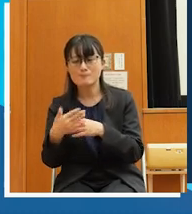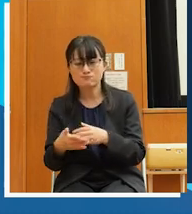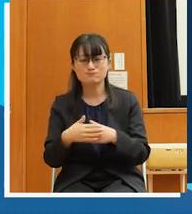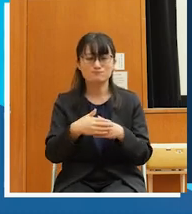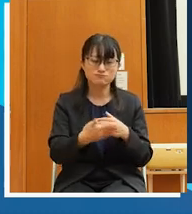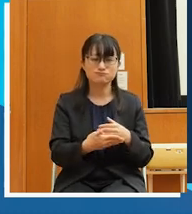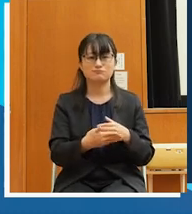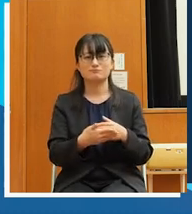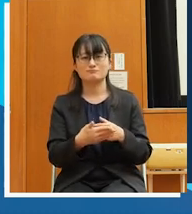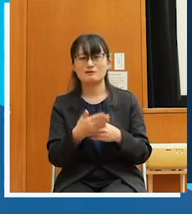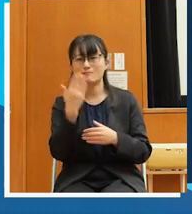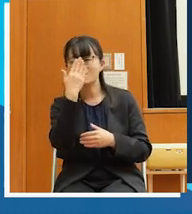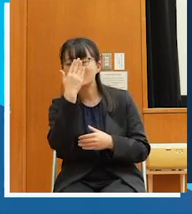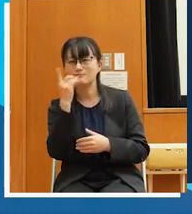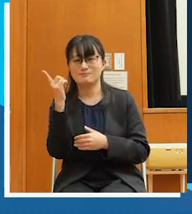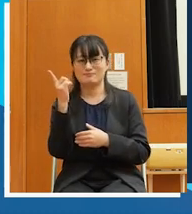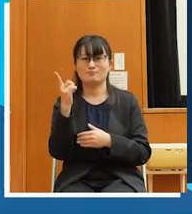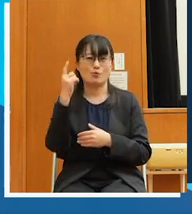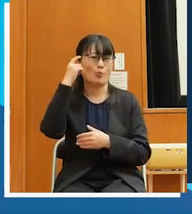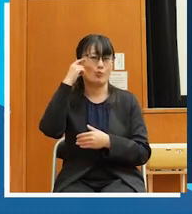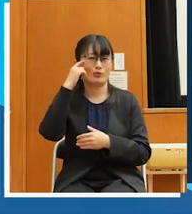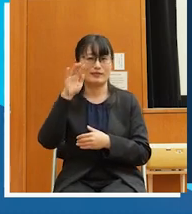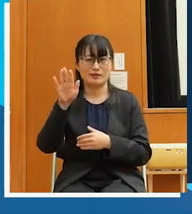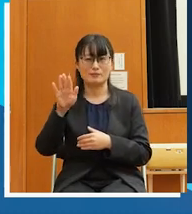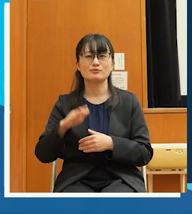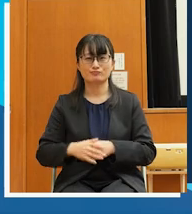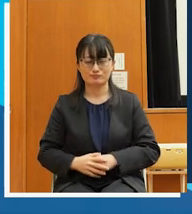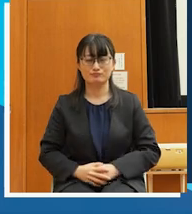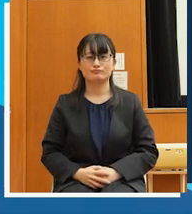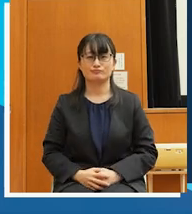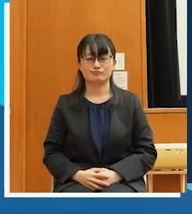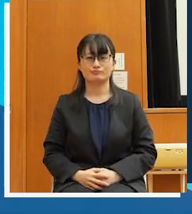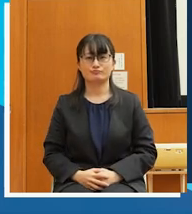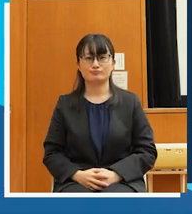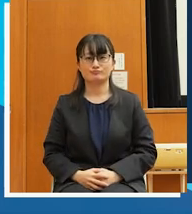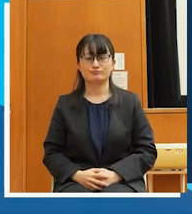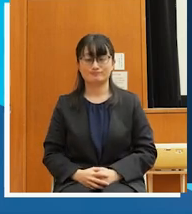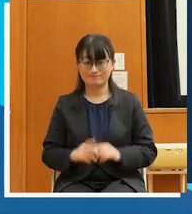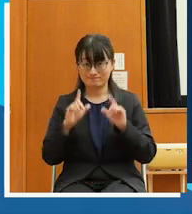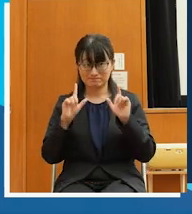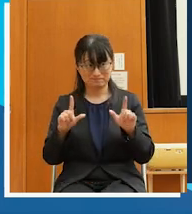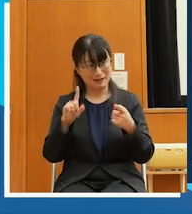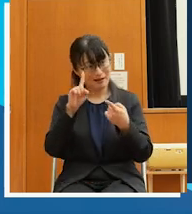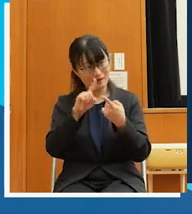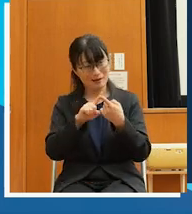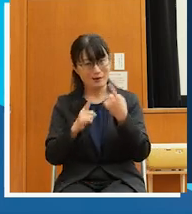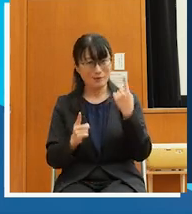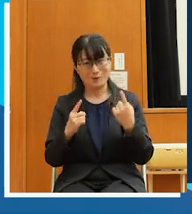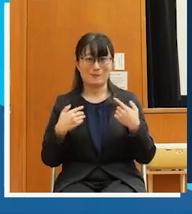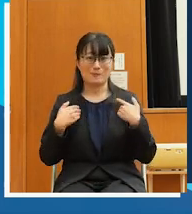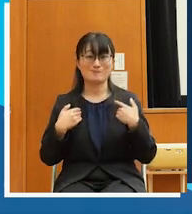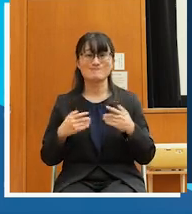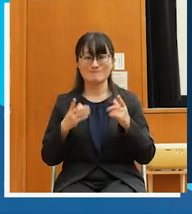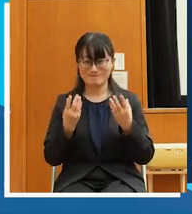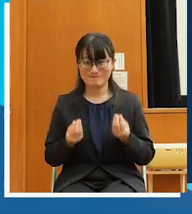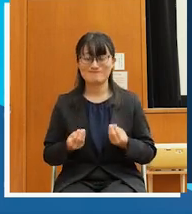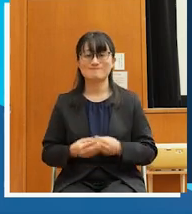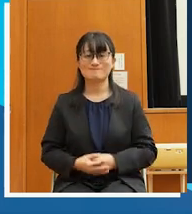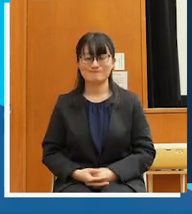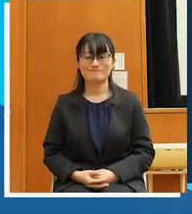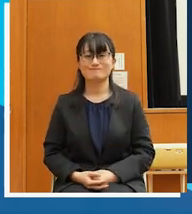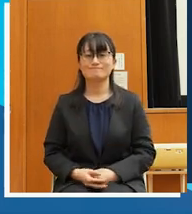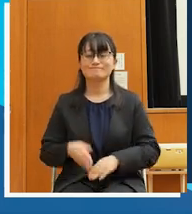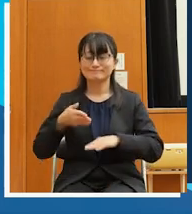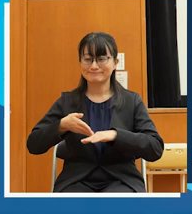てるそういうところにあるんじゃないかなという風に思いますえっとお答えになったかどうかでしたかねはいはい